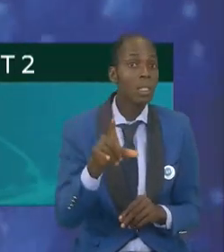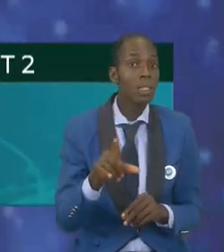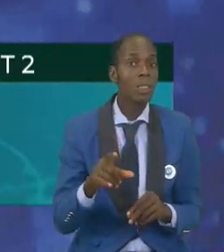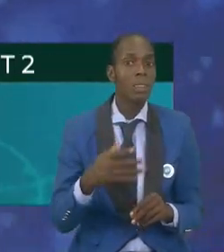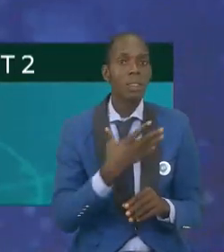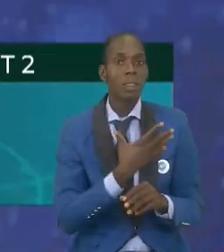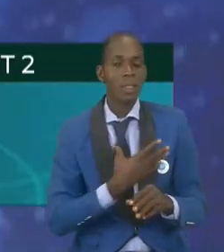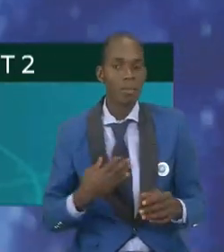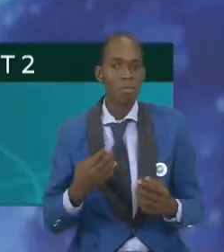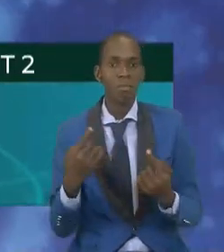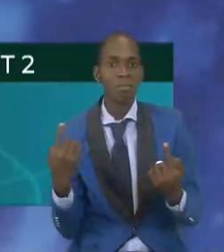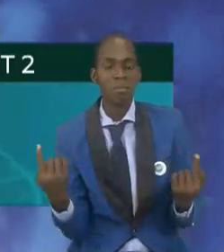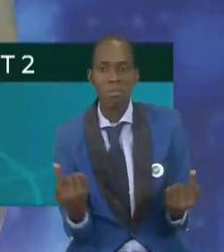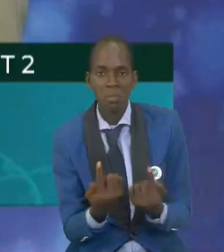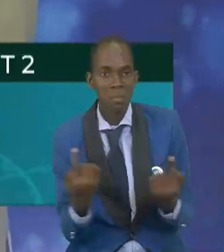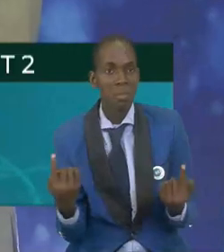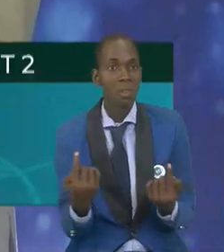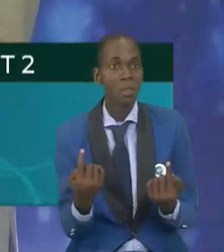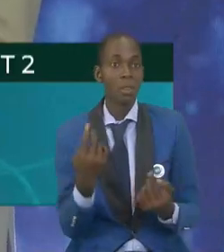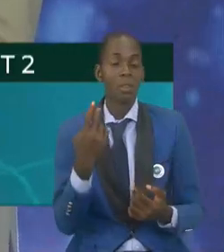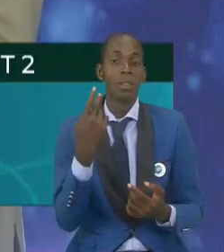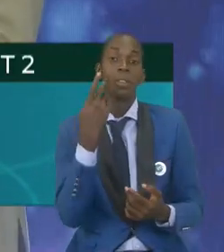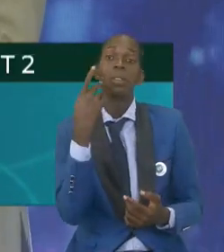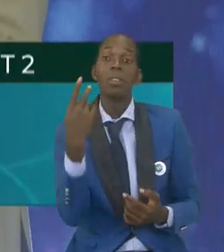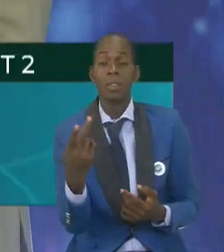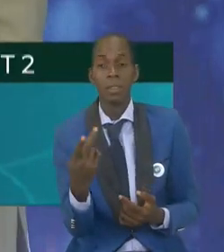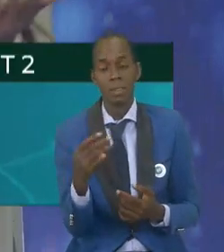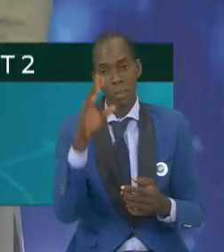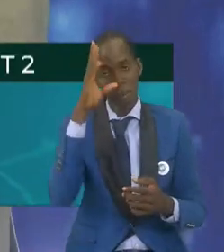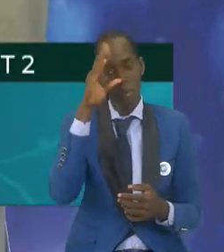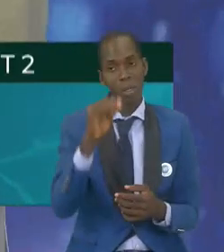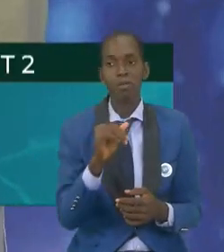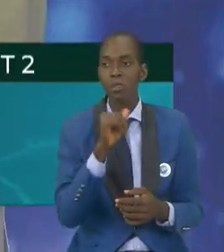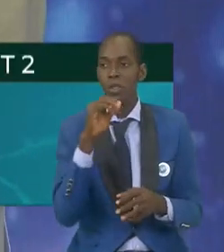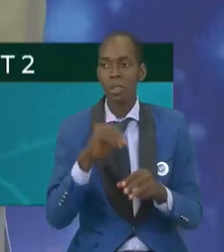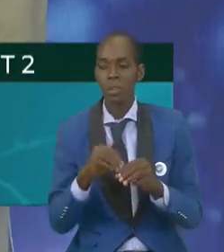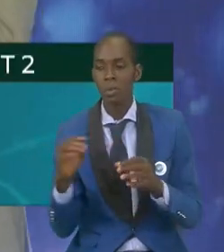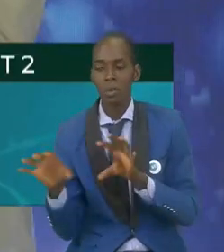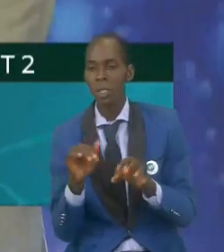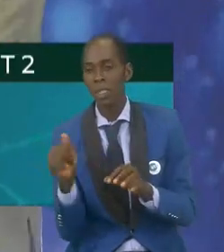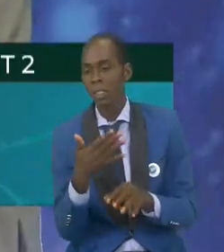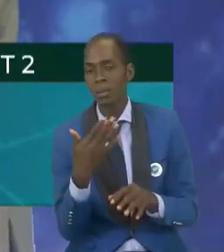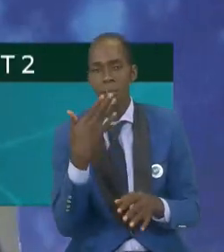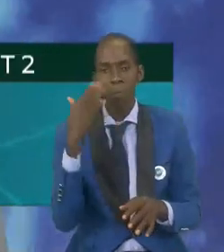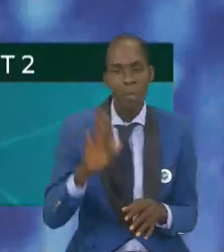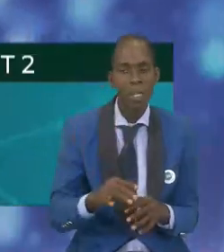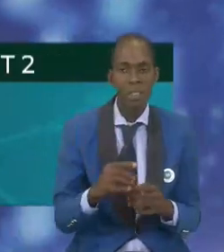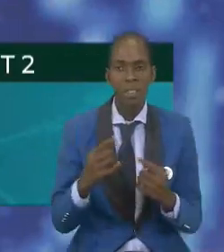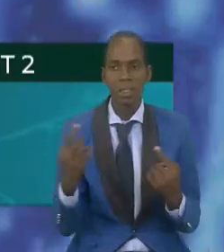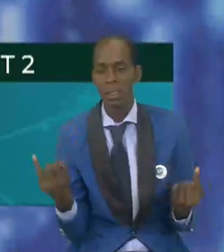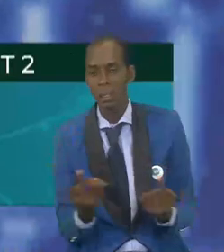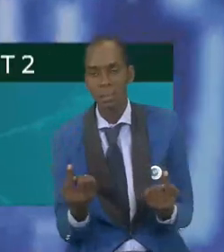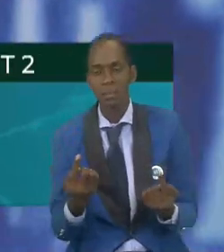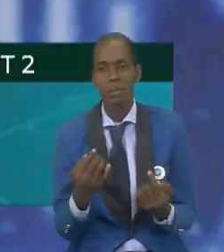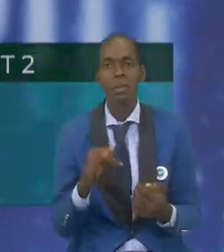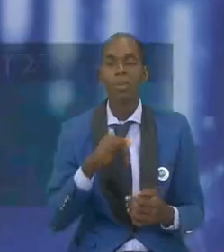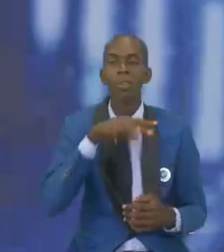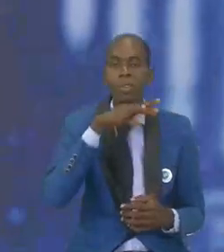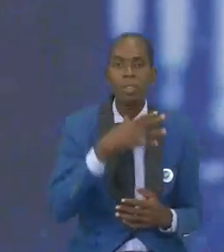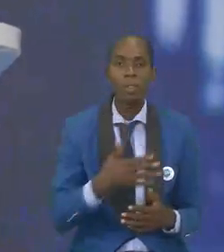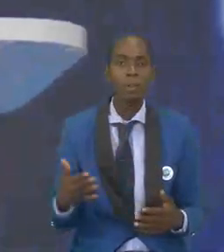en train d'avoir une relation illicite avec la fille d'autrui ils l'ont pas trouvé faisant quelque chose d'injuste